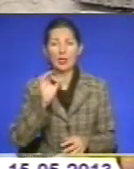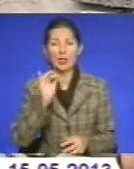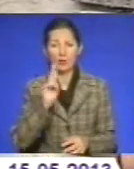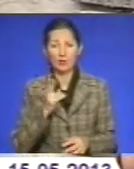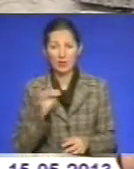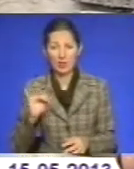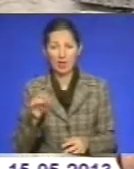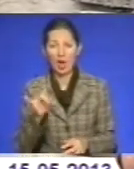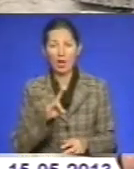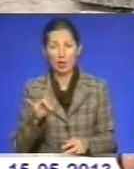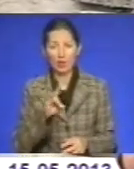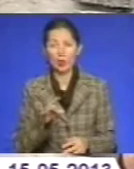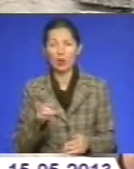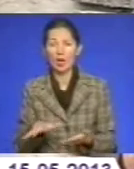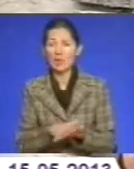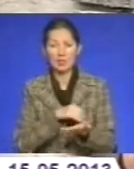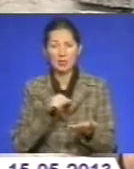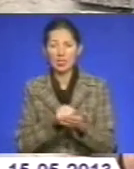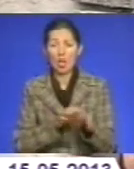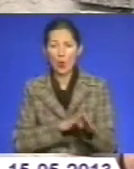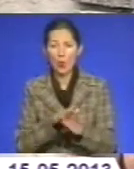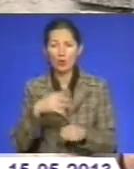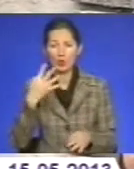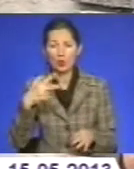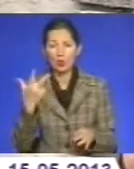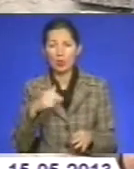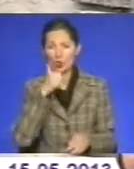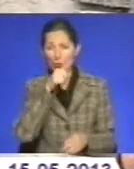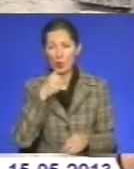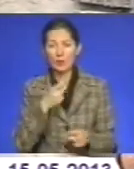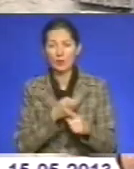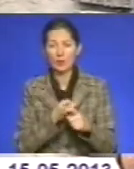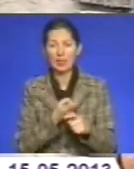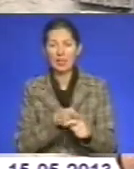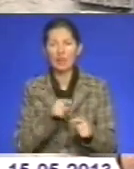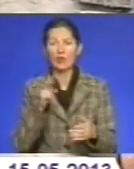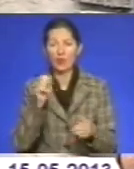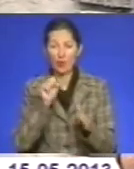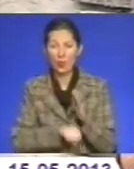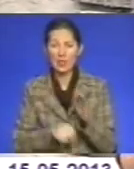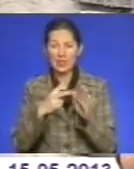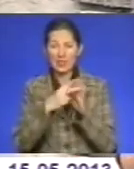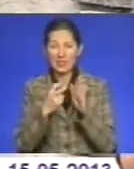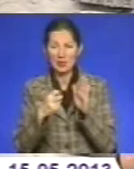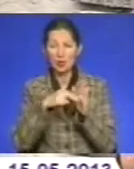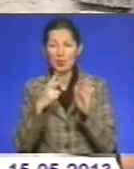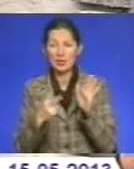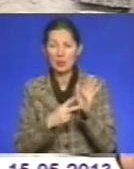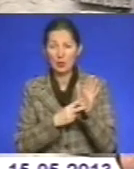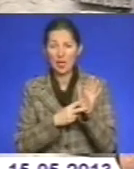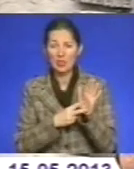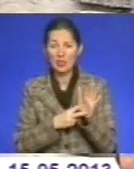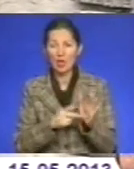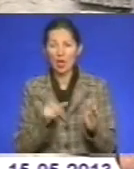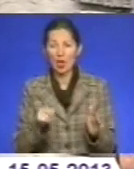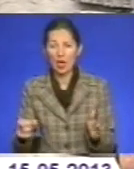року карателями, які вбили тут 617 мирних жителів, в тому числі 92 дитини,